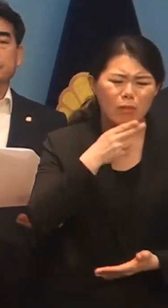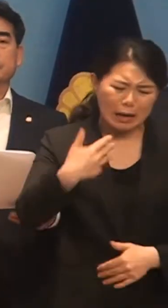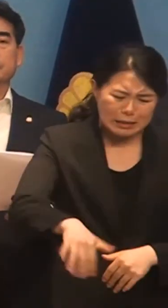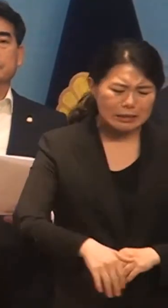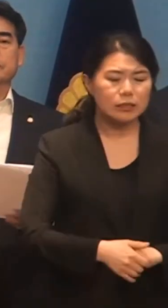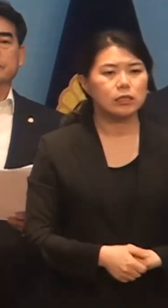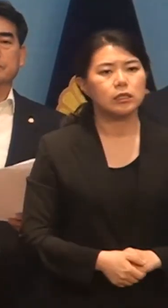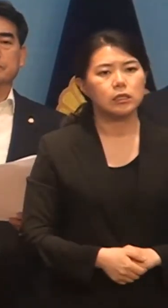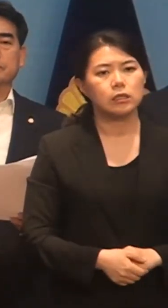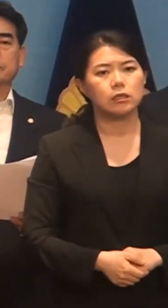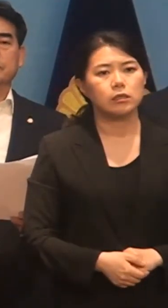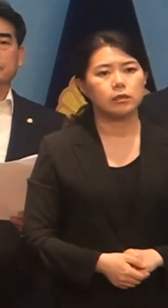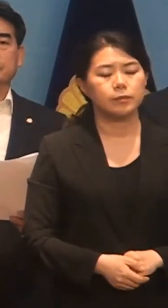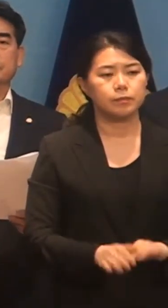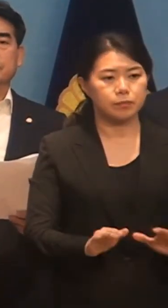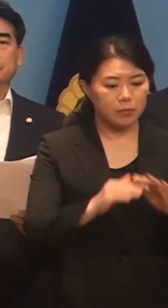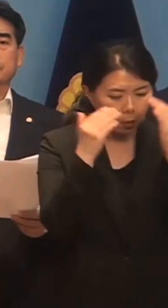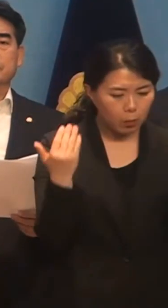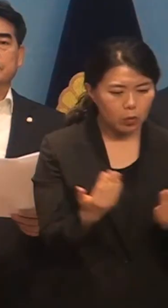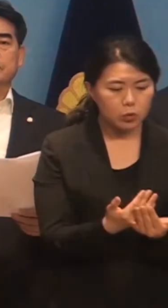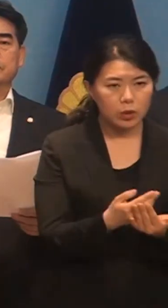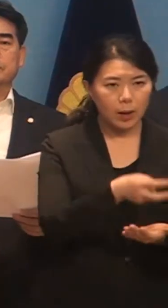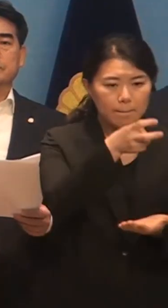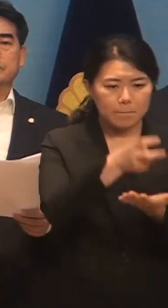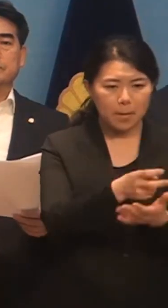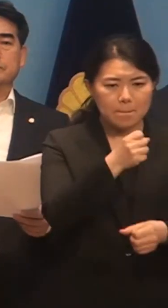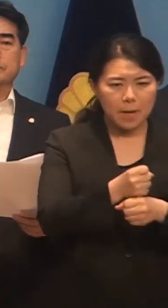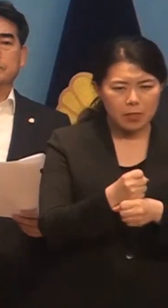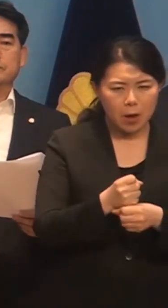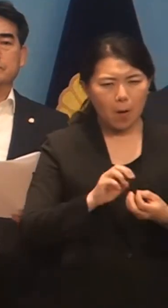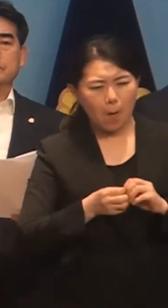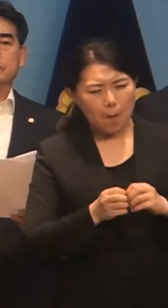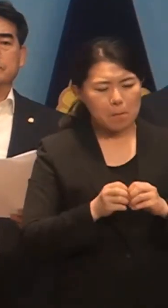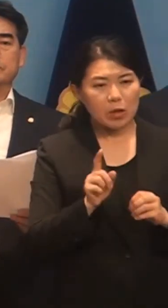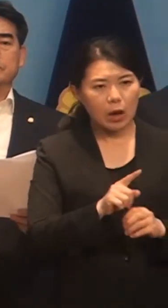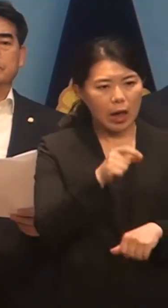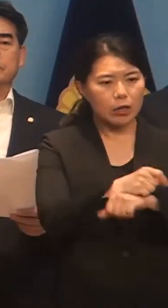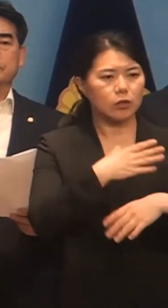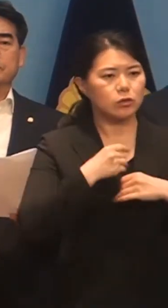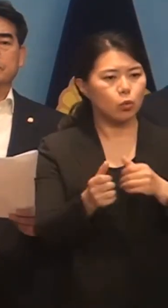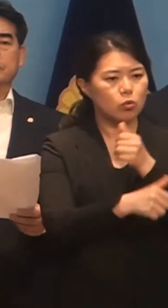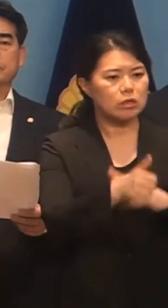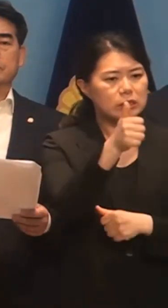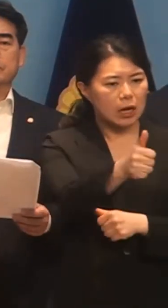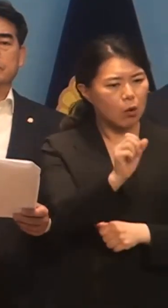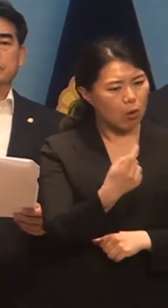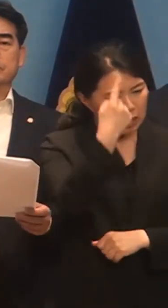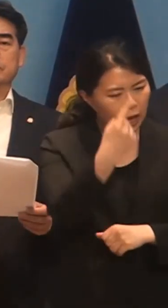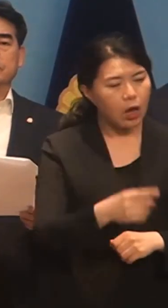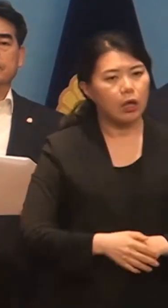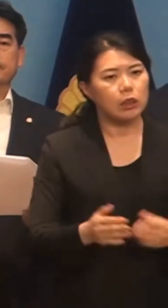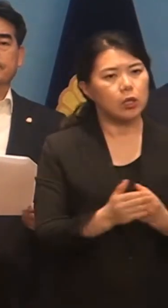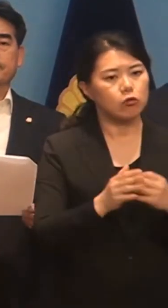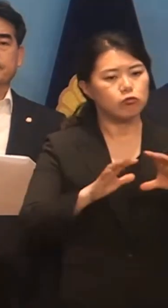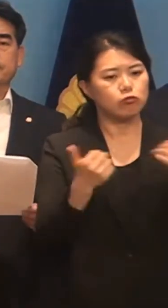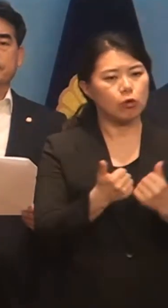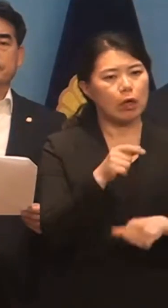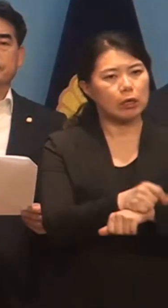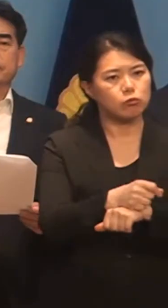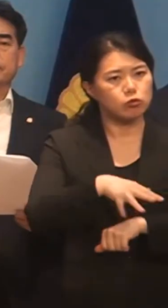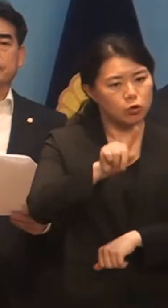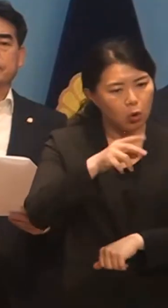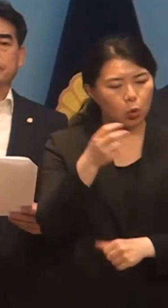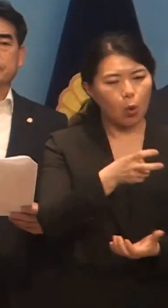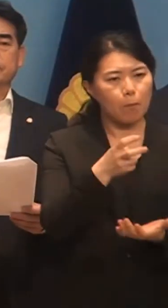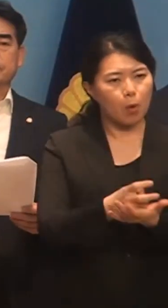상태입니다. 특히 이 모든 입법과 편법이 행정안전위원장에 의해 이루어지고 있으니 국회 사무처나